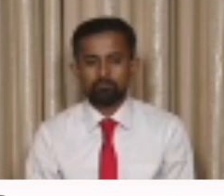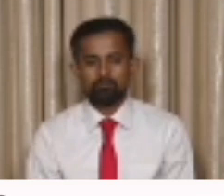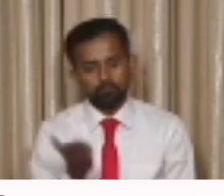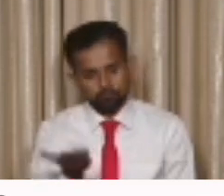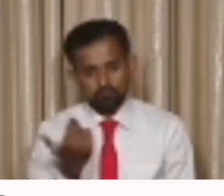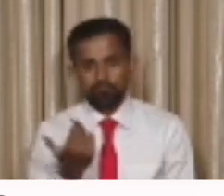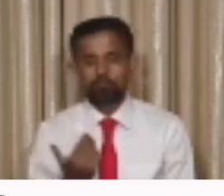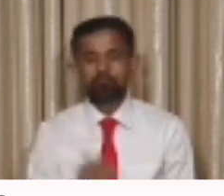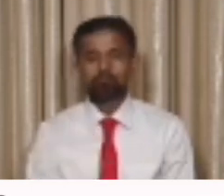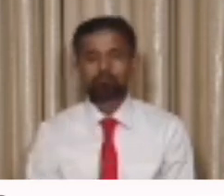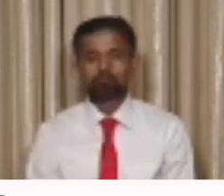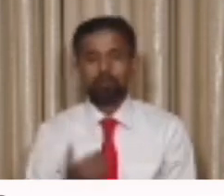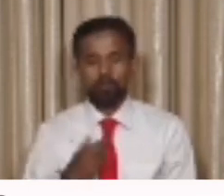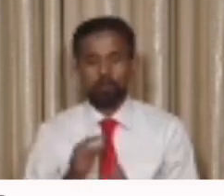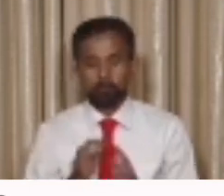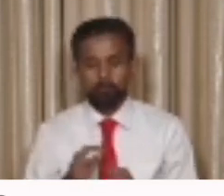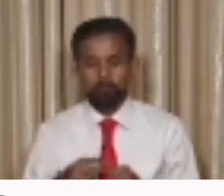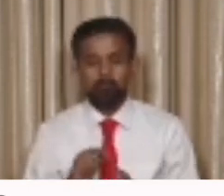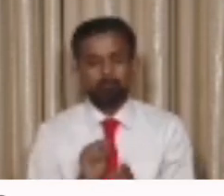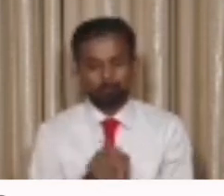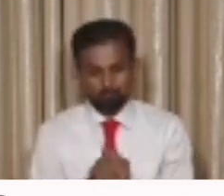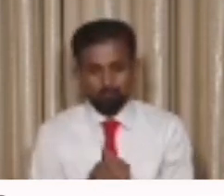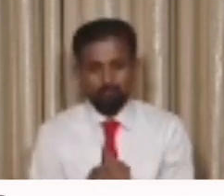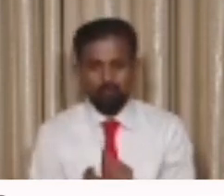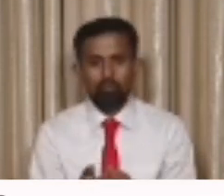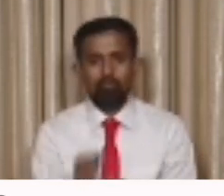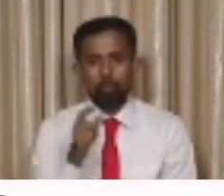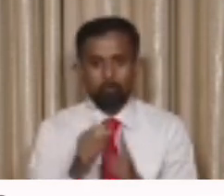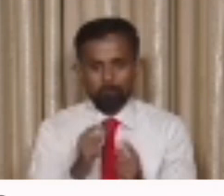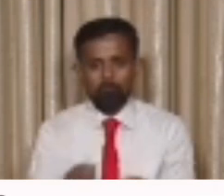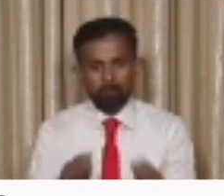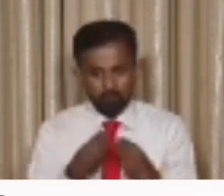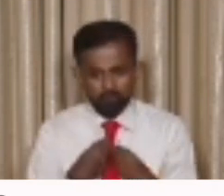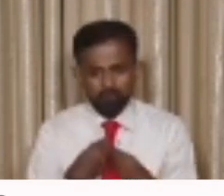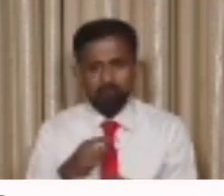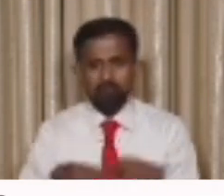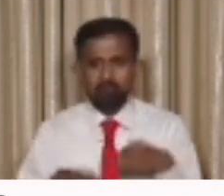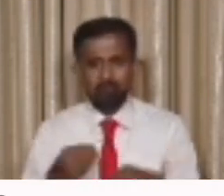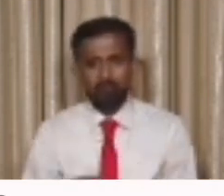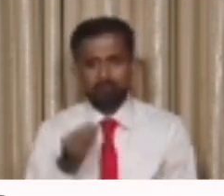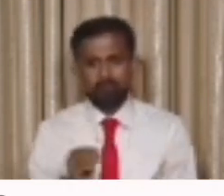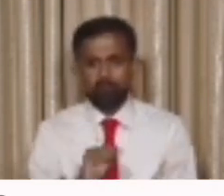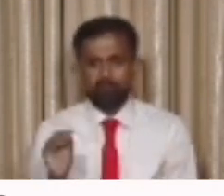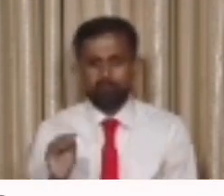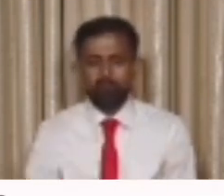relevant amendments and bring it to parliament. We will vote. ස්තුතියි